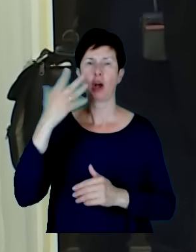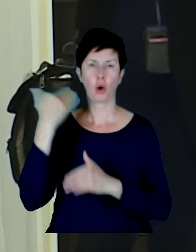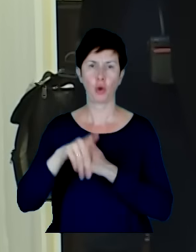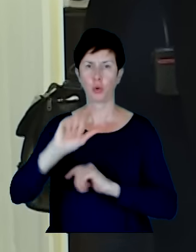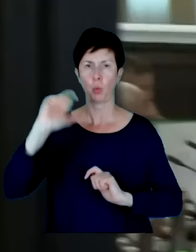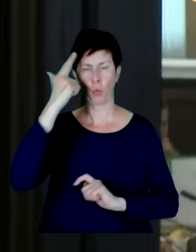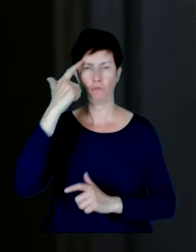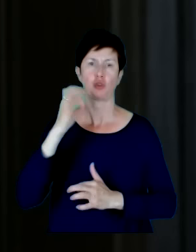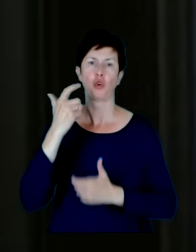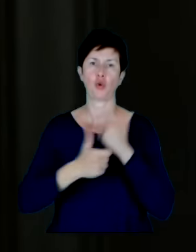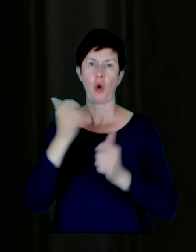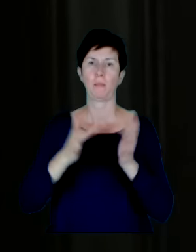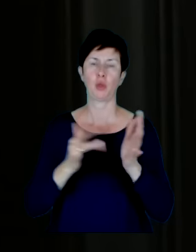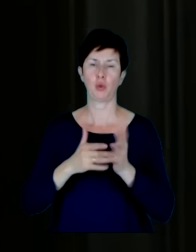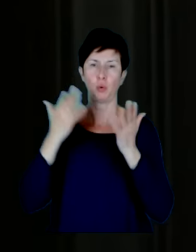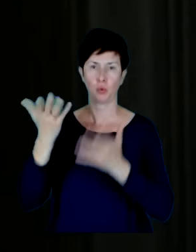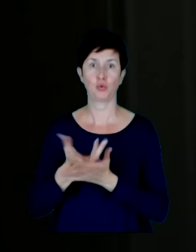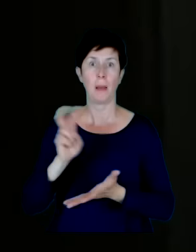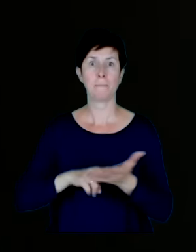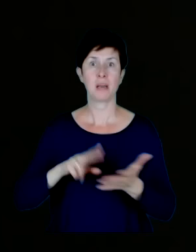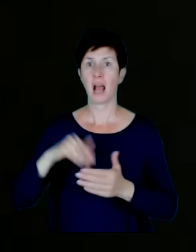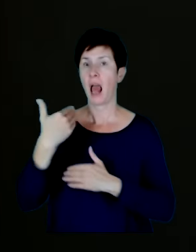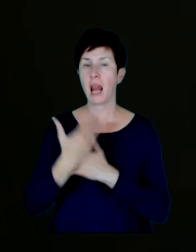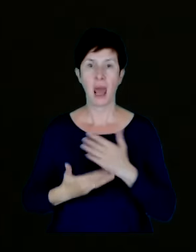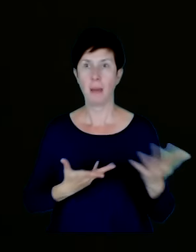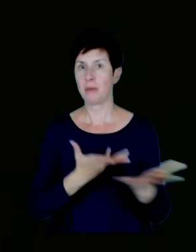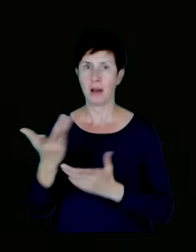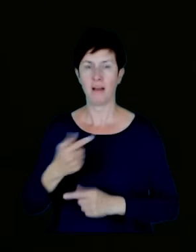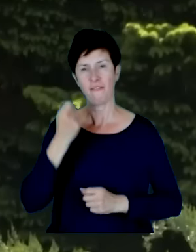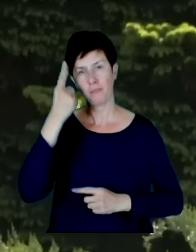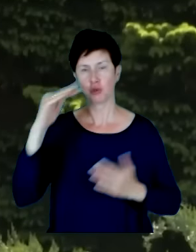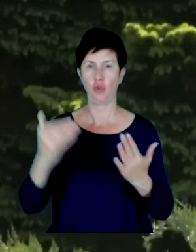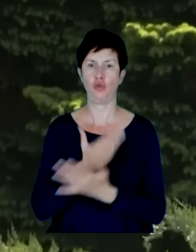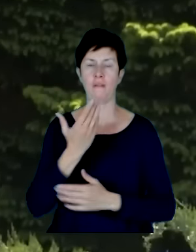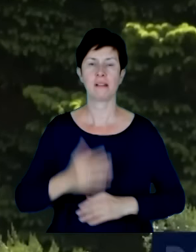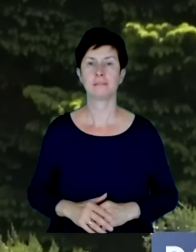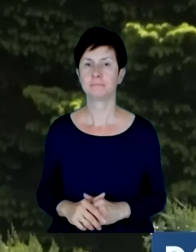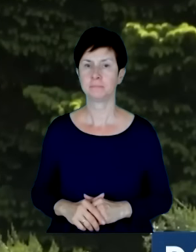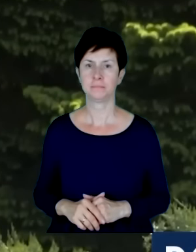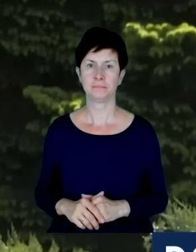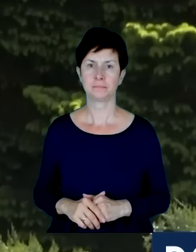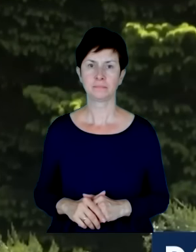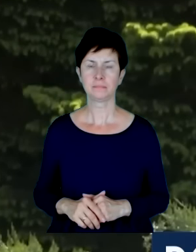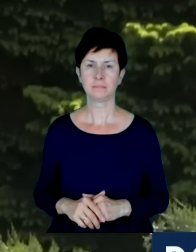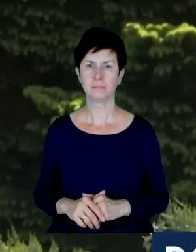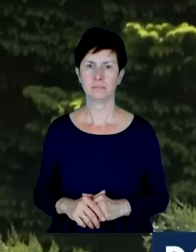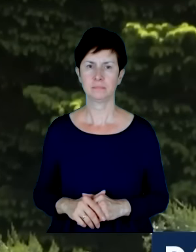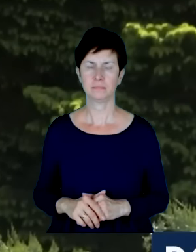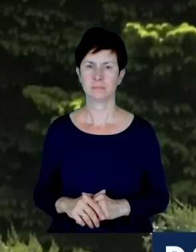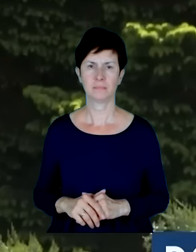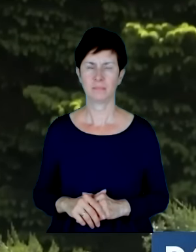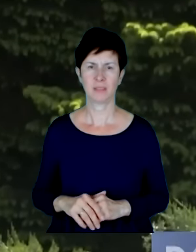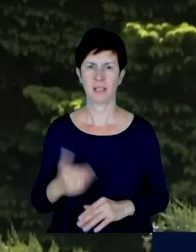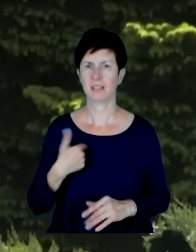rządu Donalda Tuska gdy zaczyna brakować chleba premier zapowiada nowe igrzyska ja Nie widziałbym sensu w sprawowaniu władzy ani